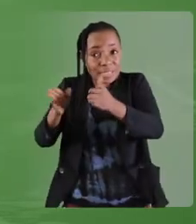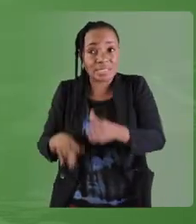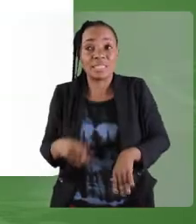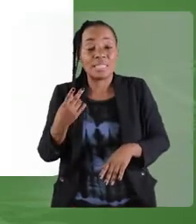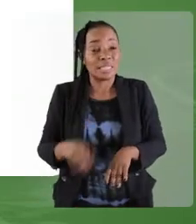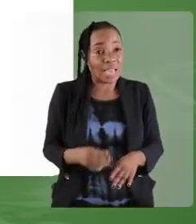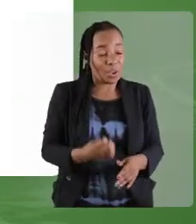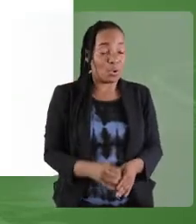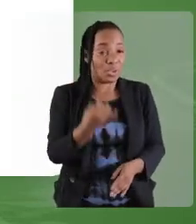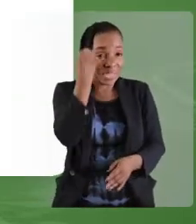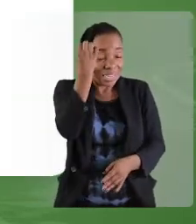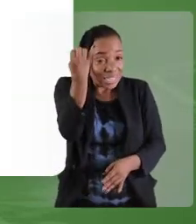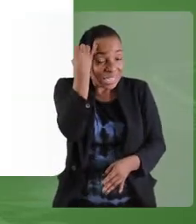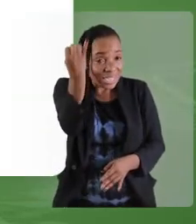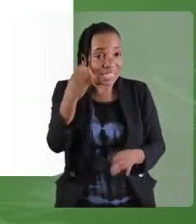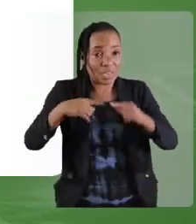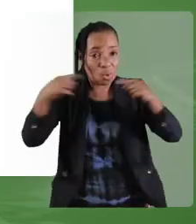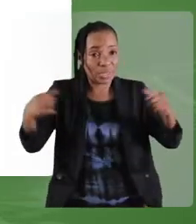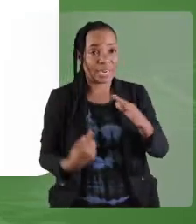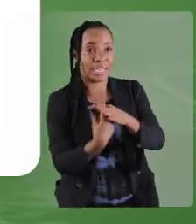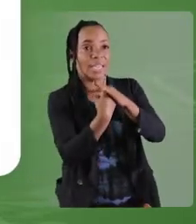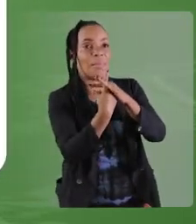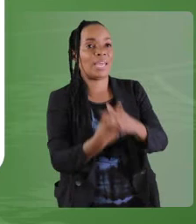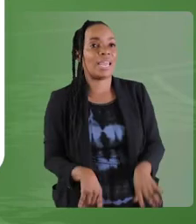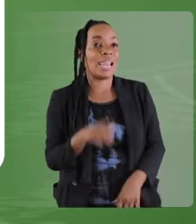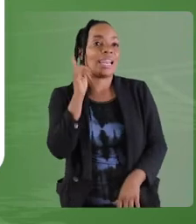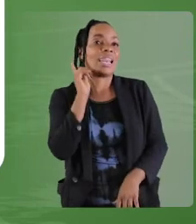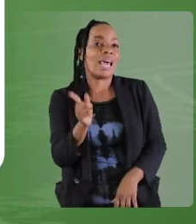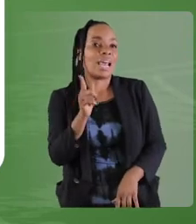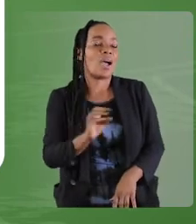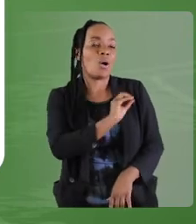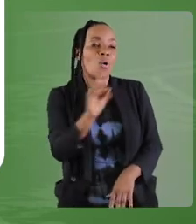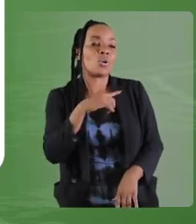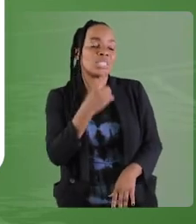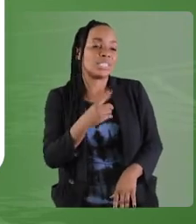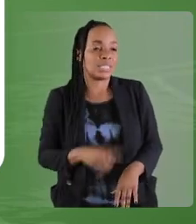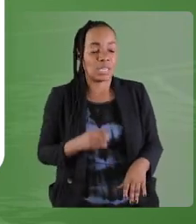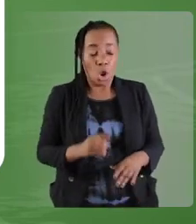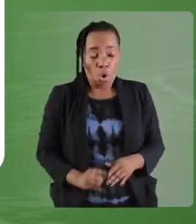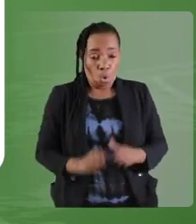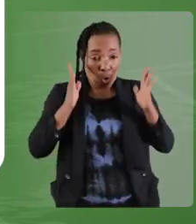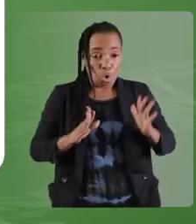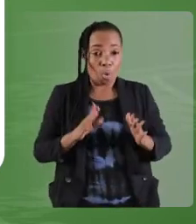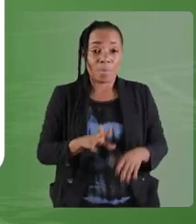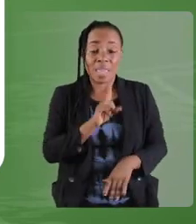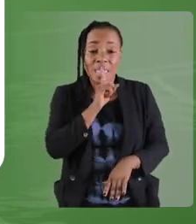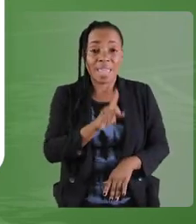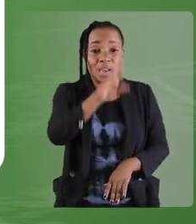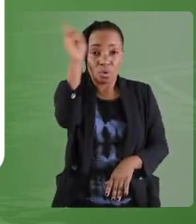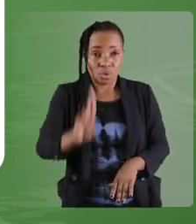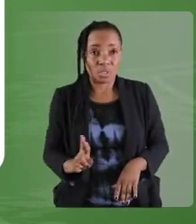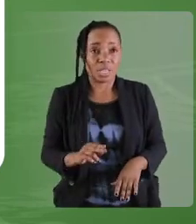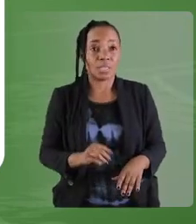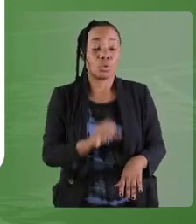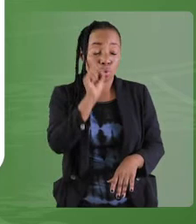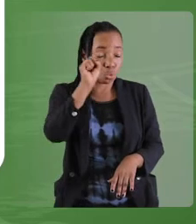prévaloir. Alors, le second axe, ce sera l'homme est le produit de son devenir. Le terme produit peut